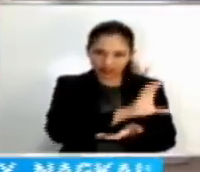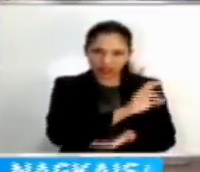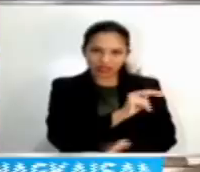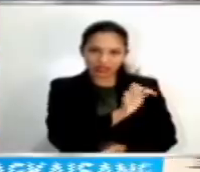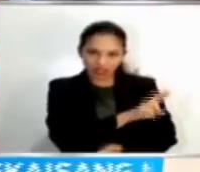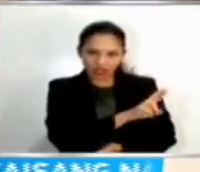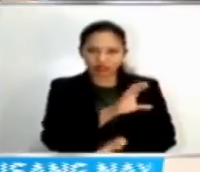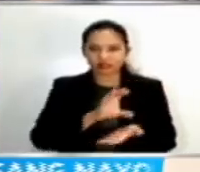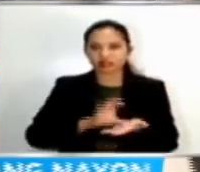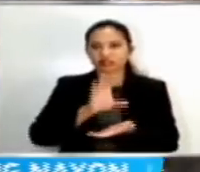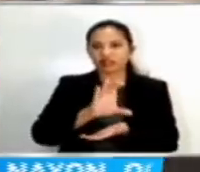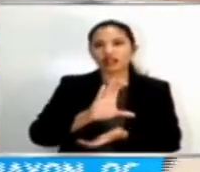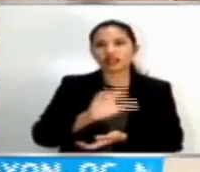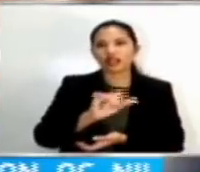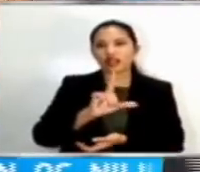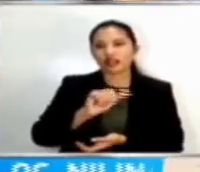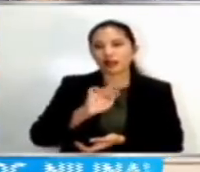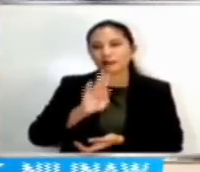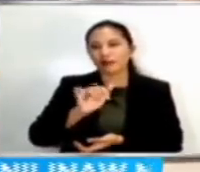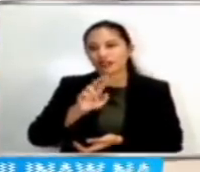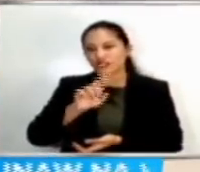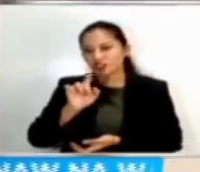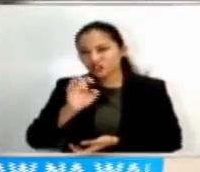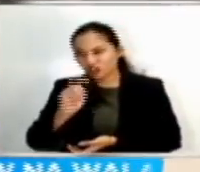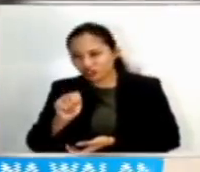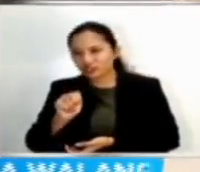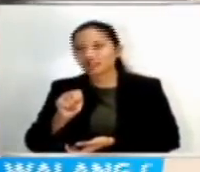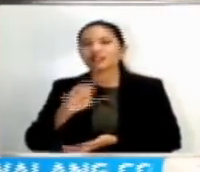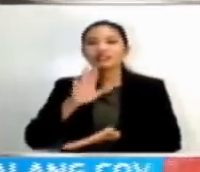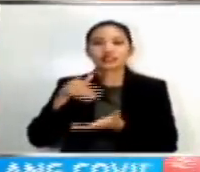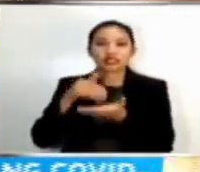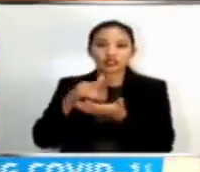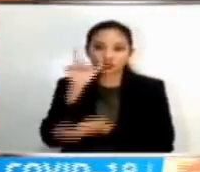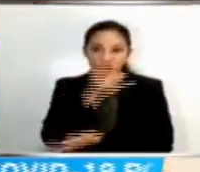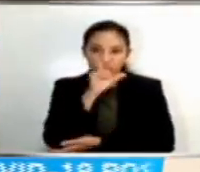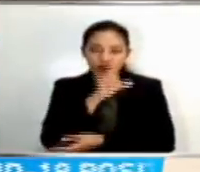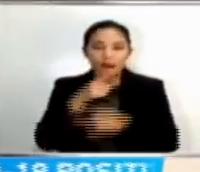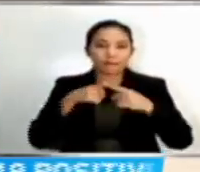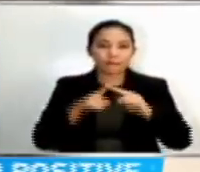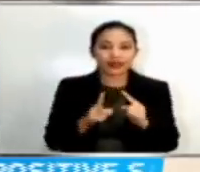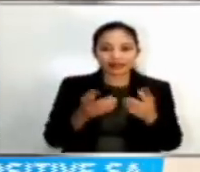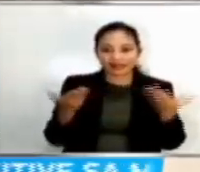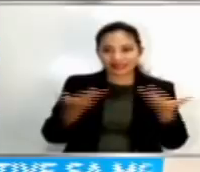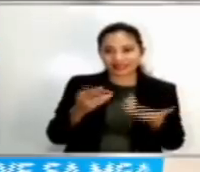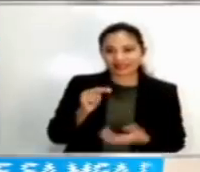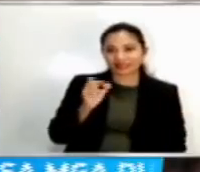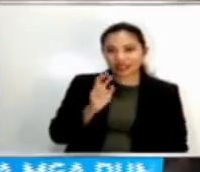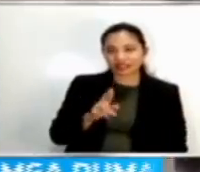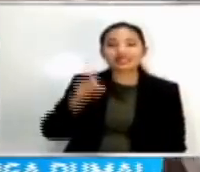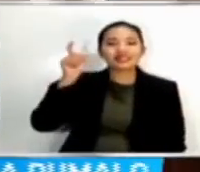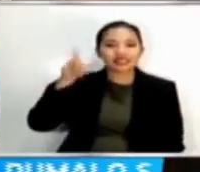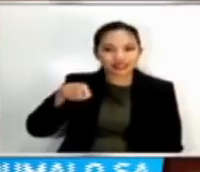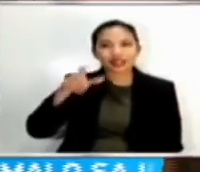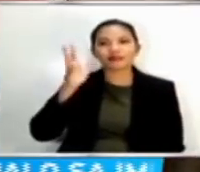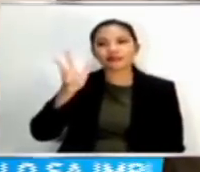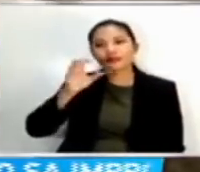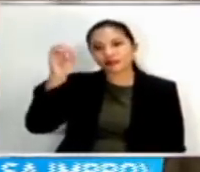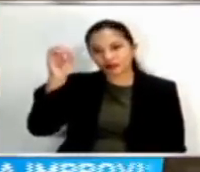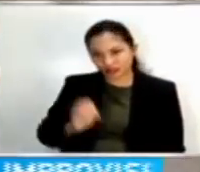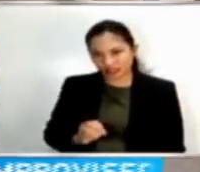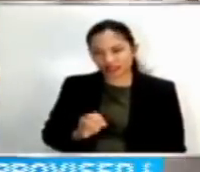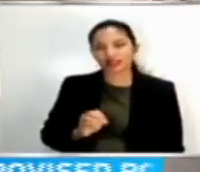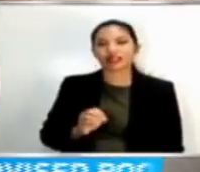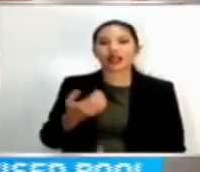Luzon. Pero ang target natin sa population mm-hmm. ng NCR, 50% mabakunahan. Ganon din sa mga iba sa mga high